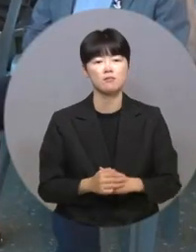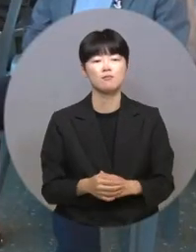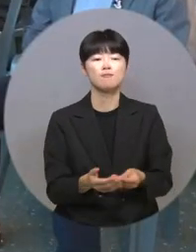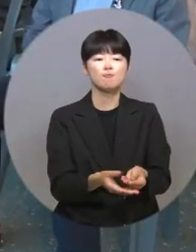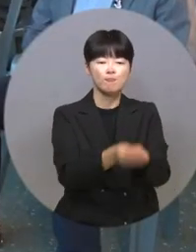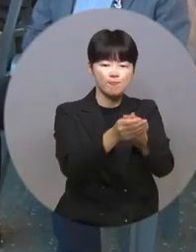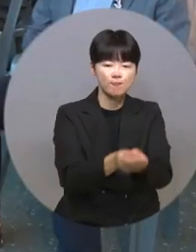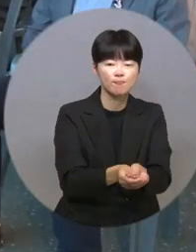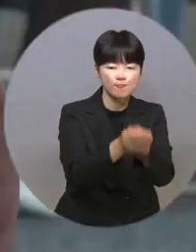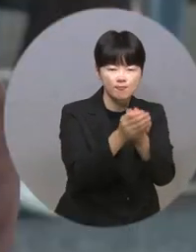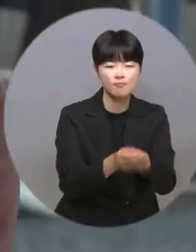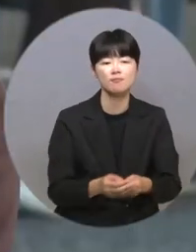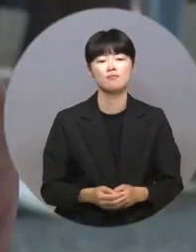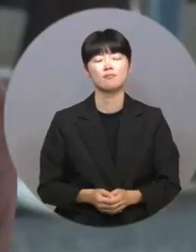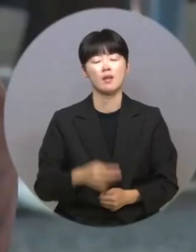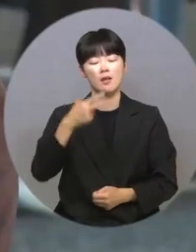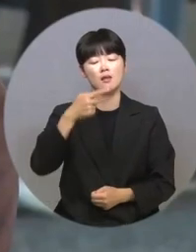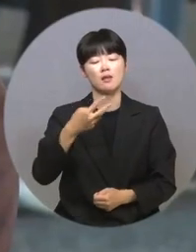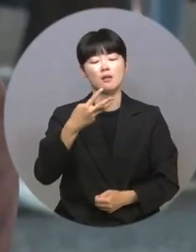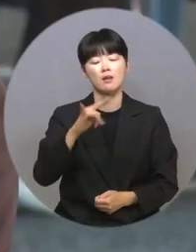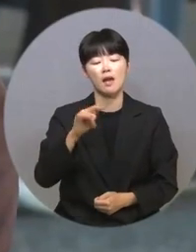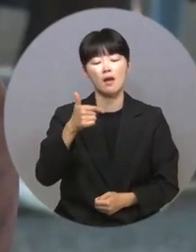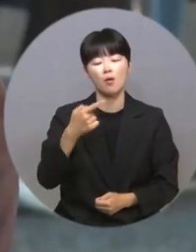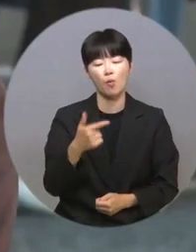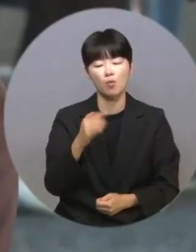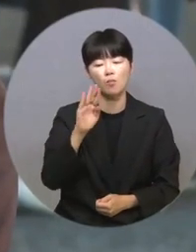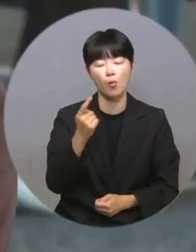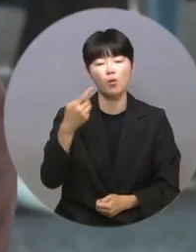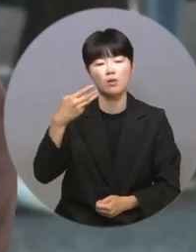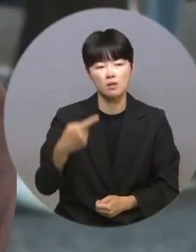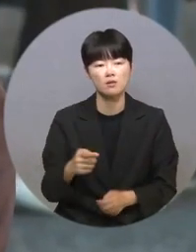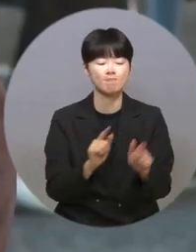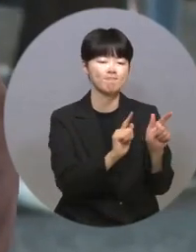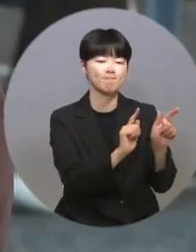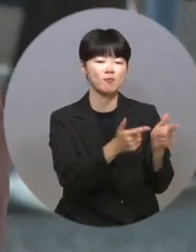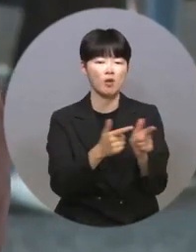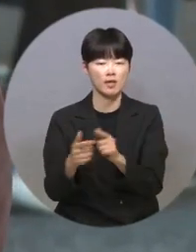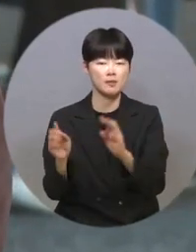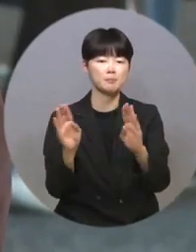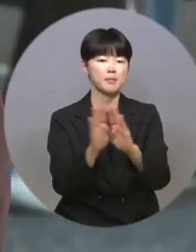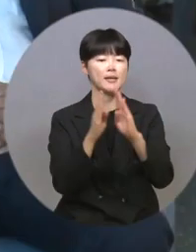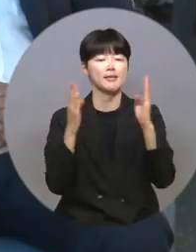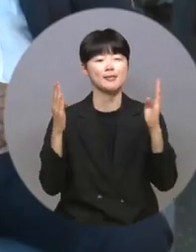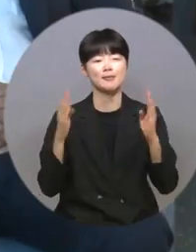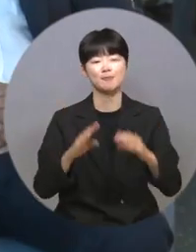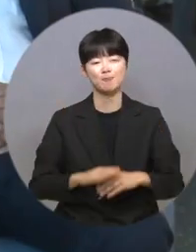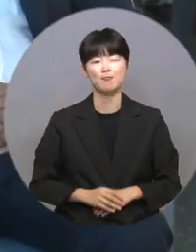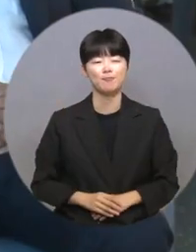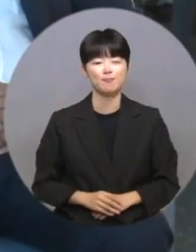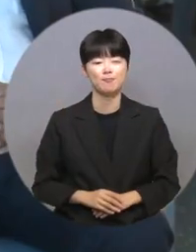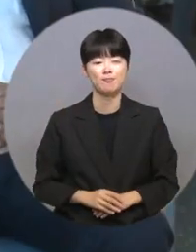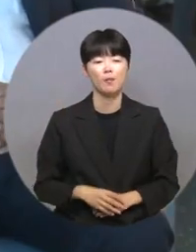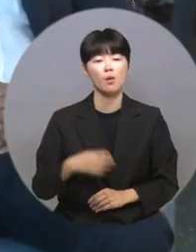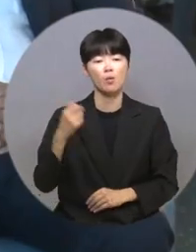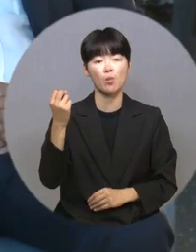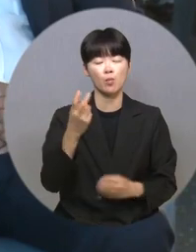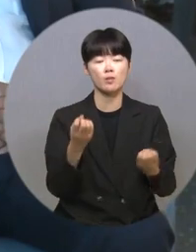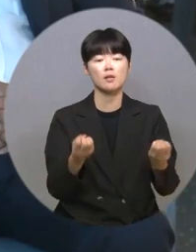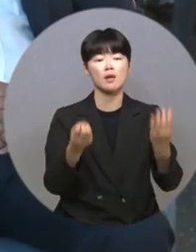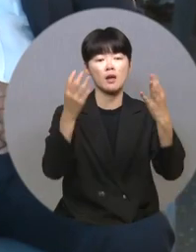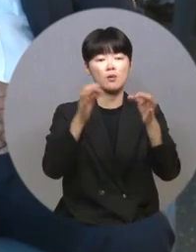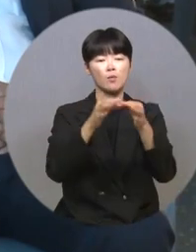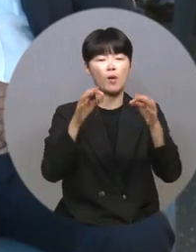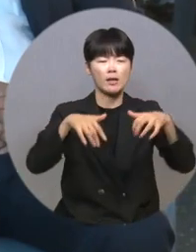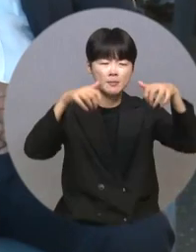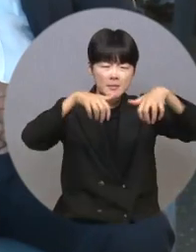조정경기 등이 개최되어 다채로운 해양스포츠의 진수를 느낄 수 있었습니다. 또한 제전 기간 동안 잦은